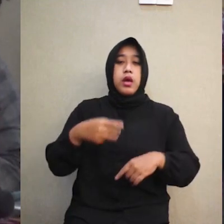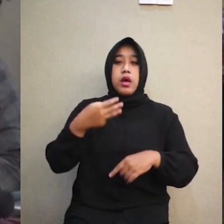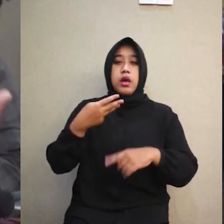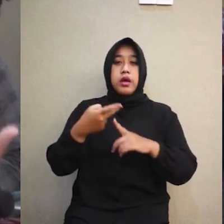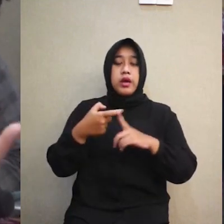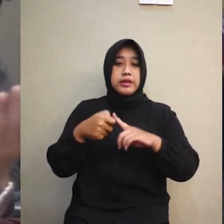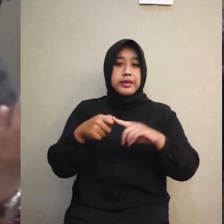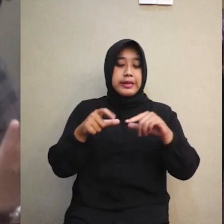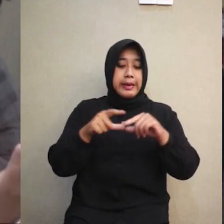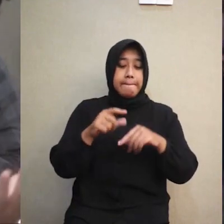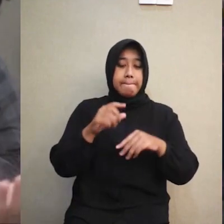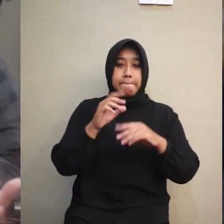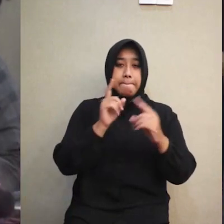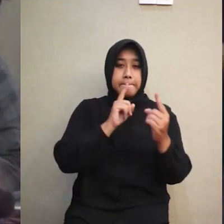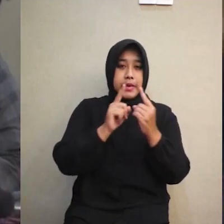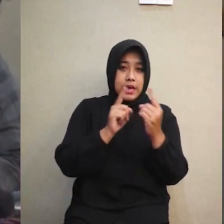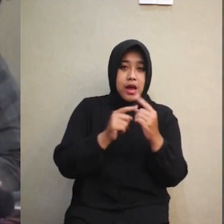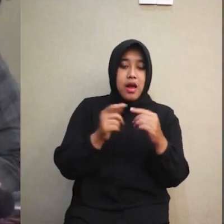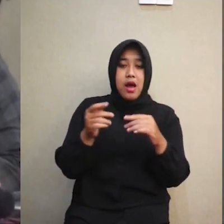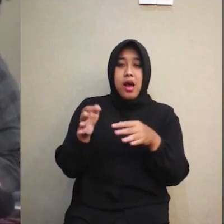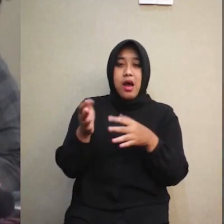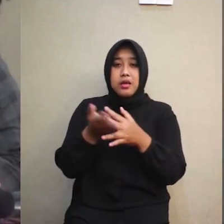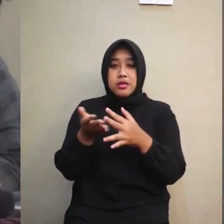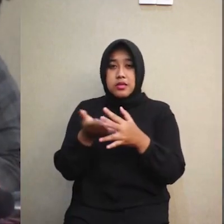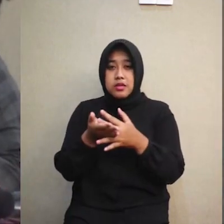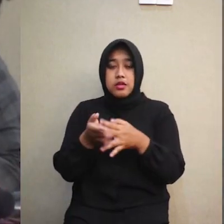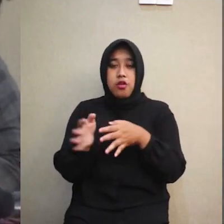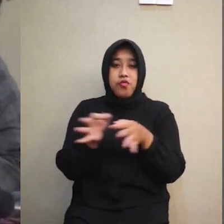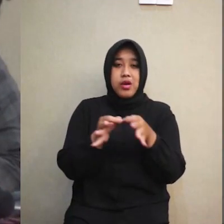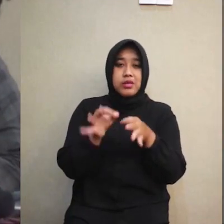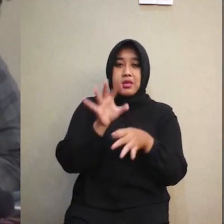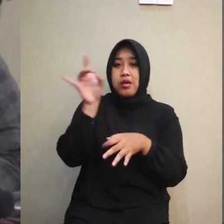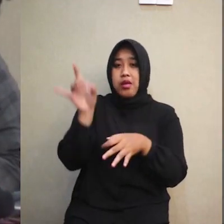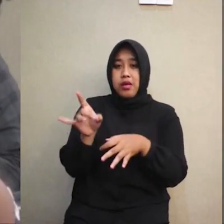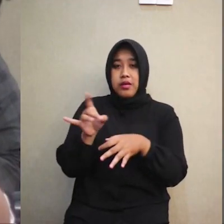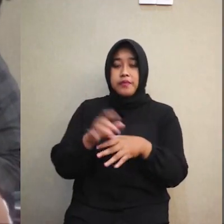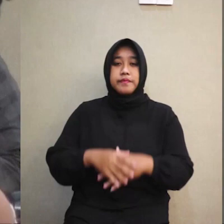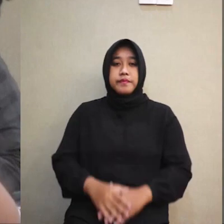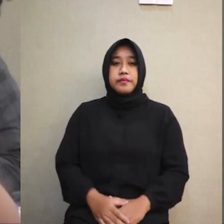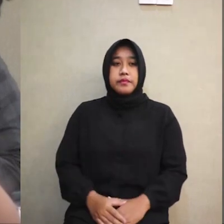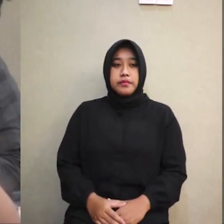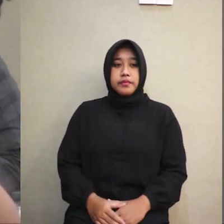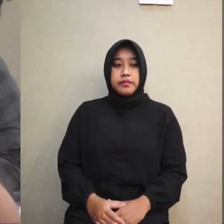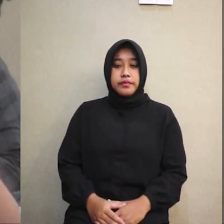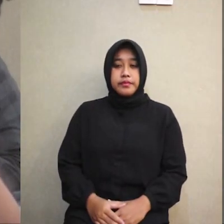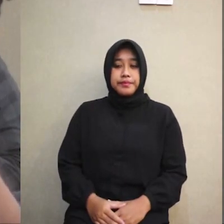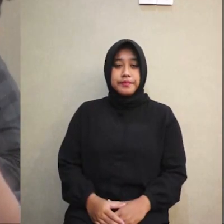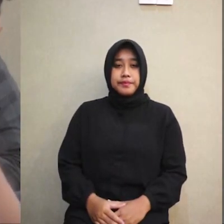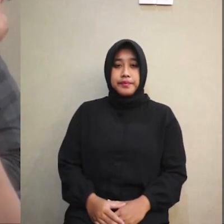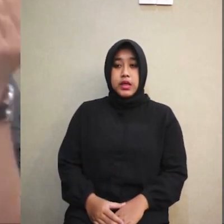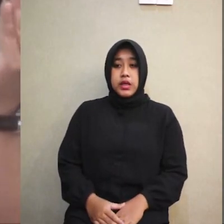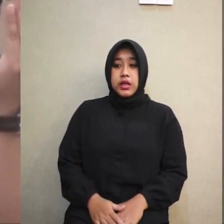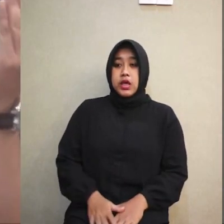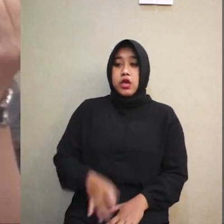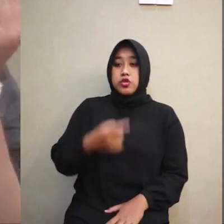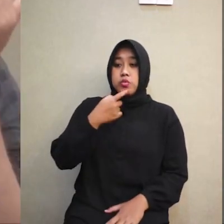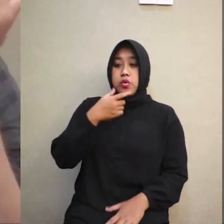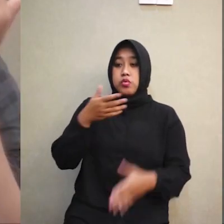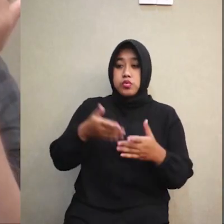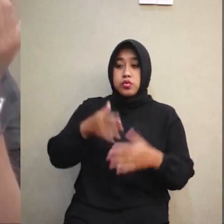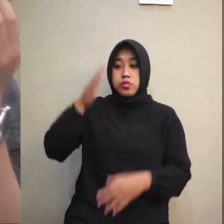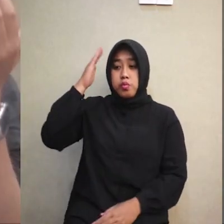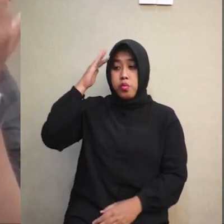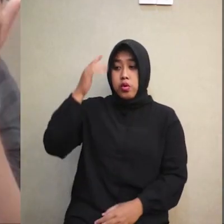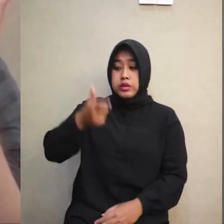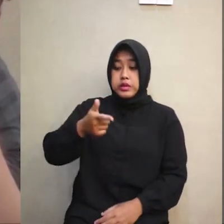berinteraksi sarana dan prasarana dan lain-lain nah ini tidak hanya untuk kepolisian